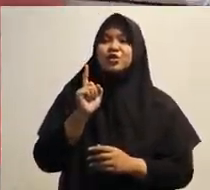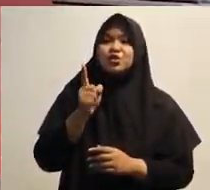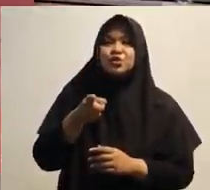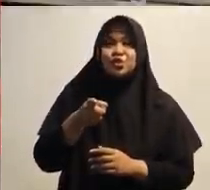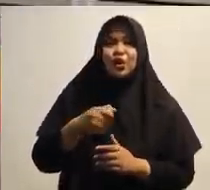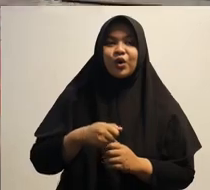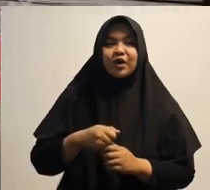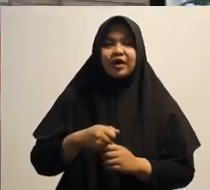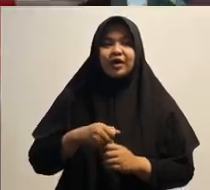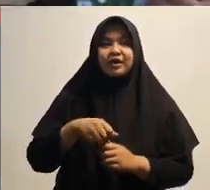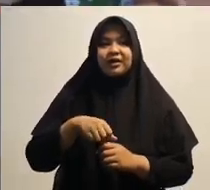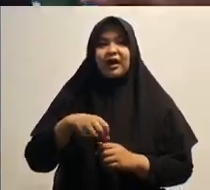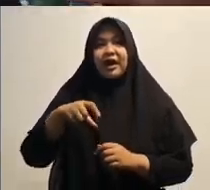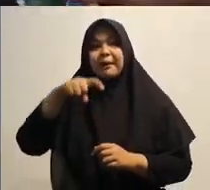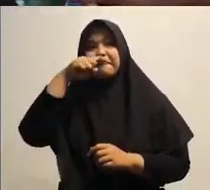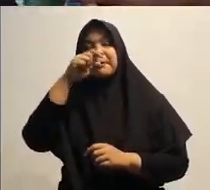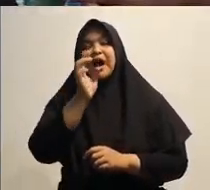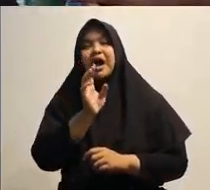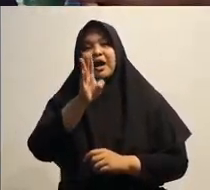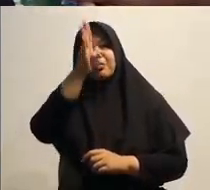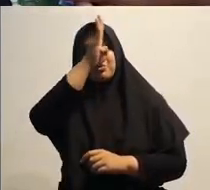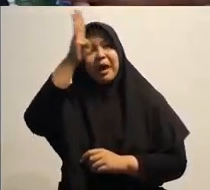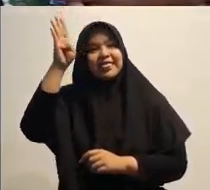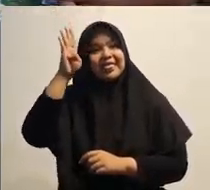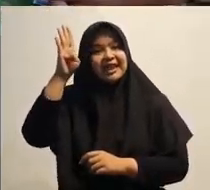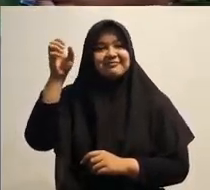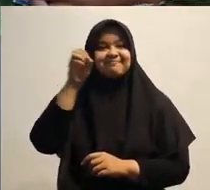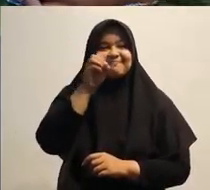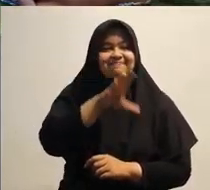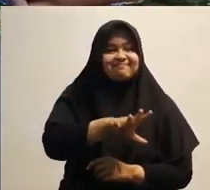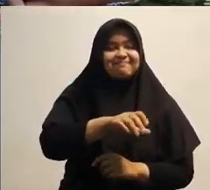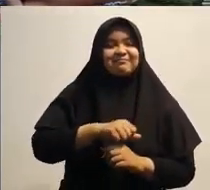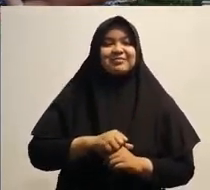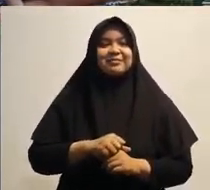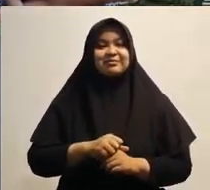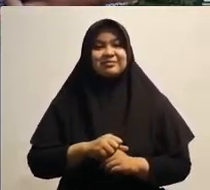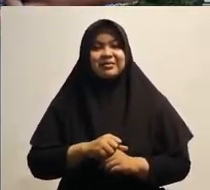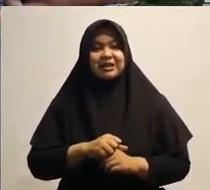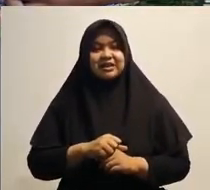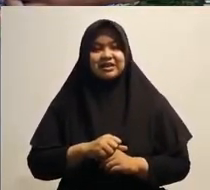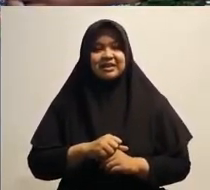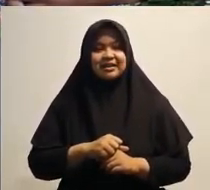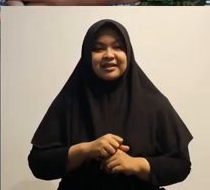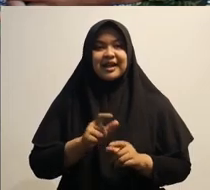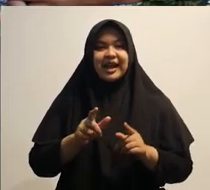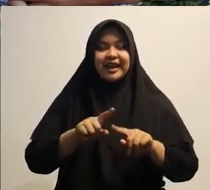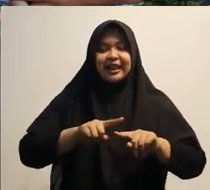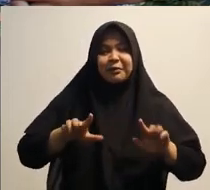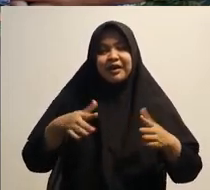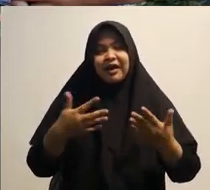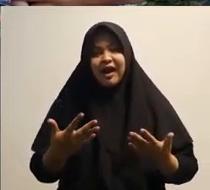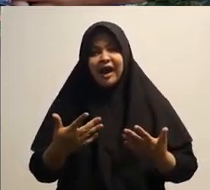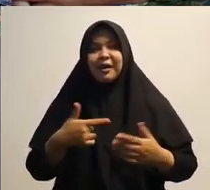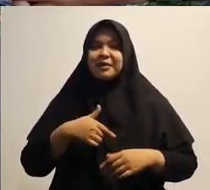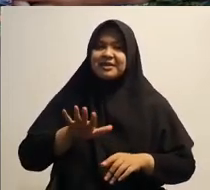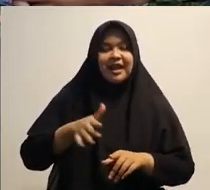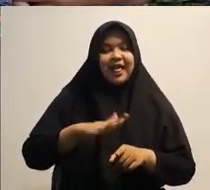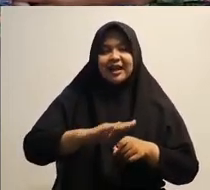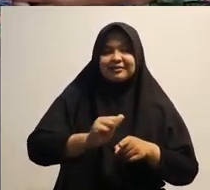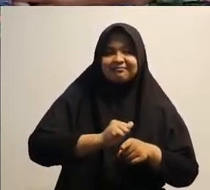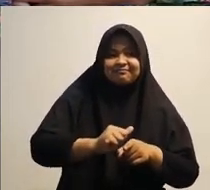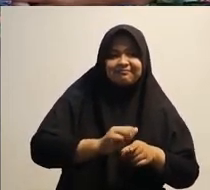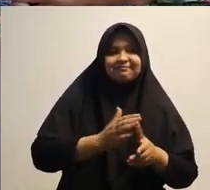itu disuruh Pak Bupati juga nyalon wakil itu Mbak. Tapi